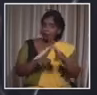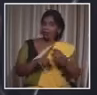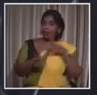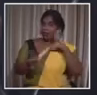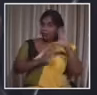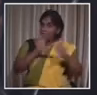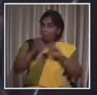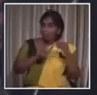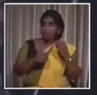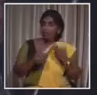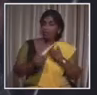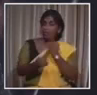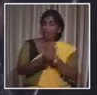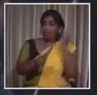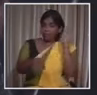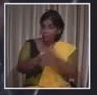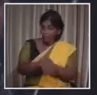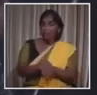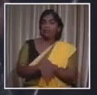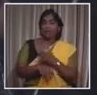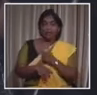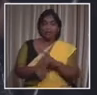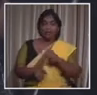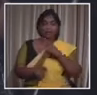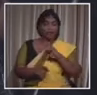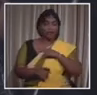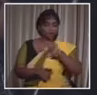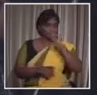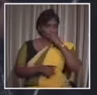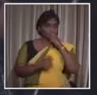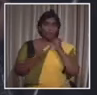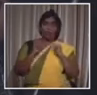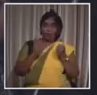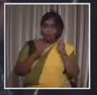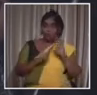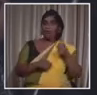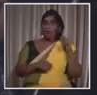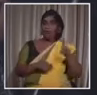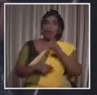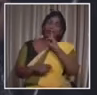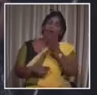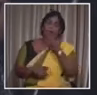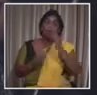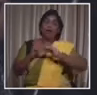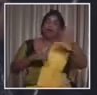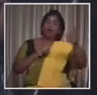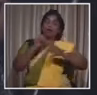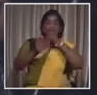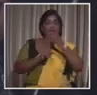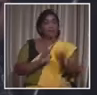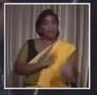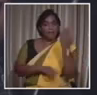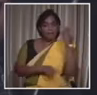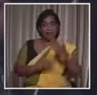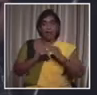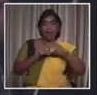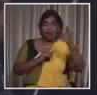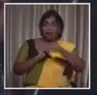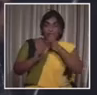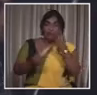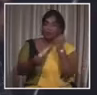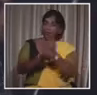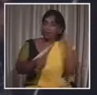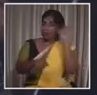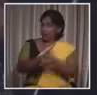අරගෙන අපිව අත්අඩංගුවට අරගෙන අපේ කටවල් වහන්න උත්සාහ කරා. මෙතන කිව්වා පුළුවන් නම් එළියට අවිලා කතා කරපන්. එළියට ආවොත් අපි